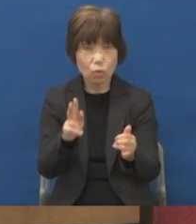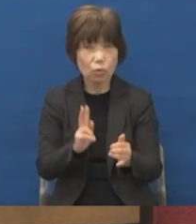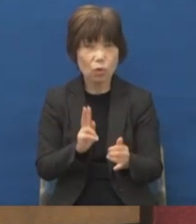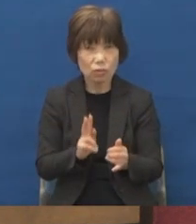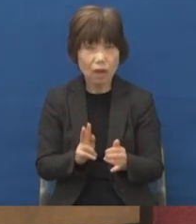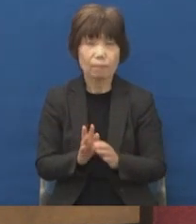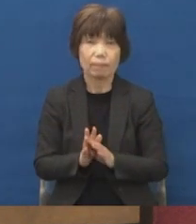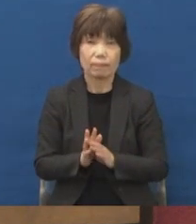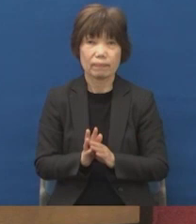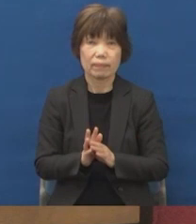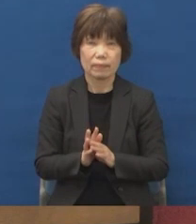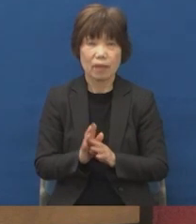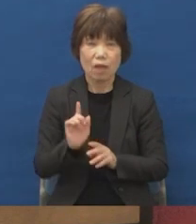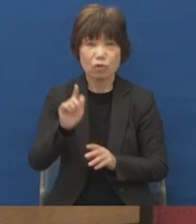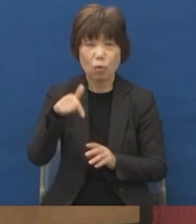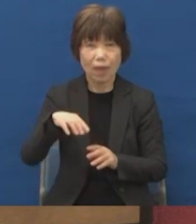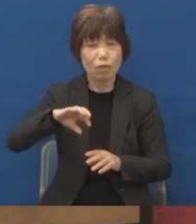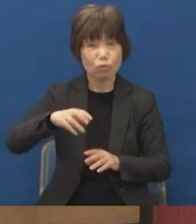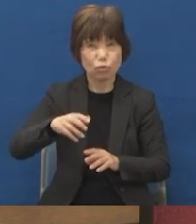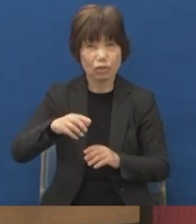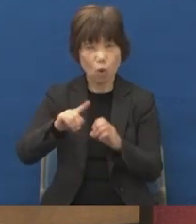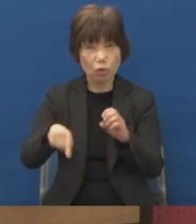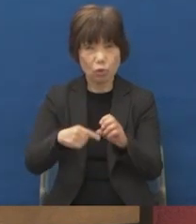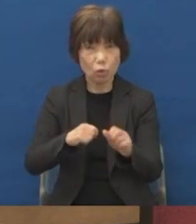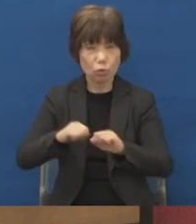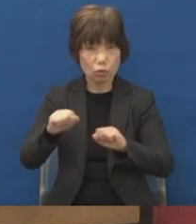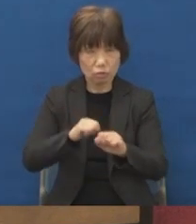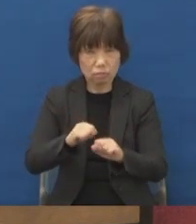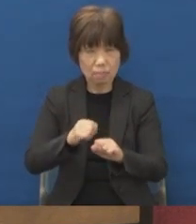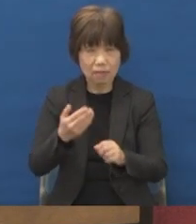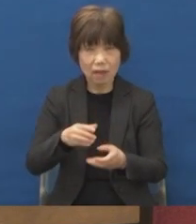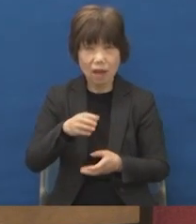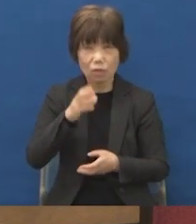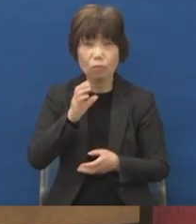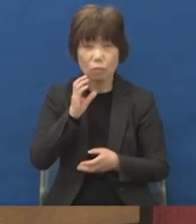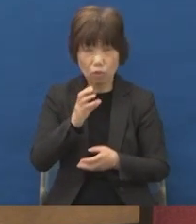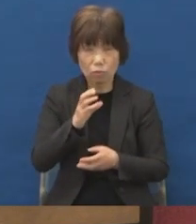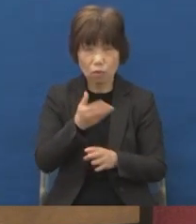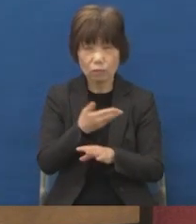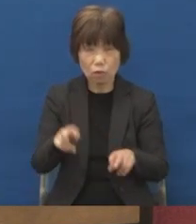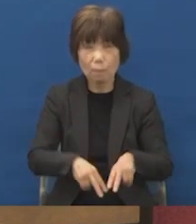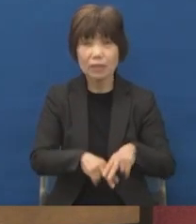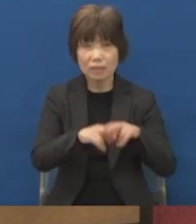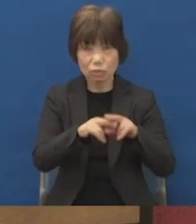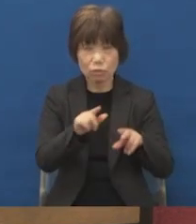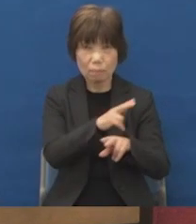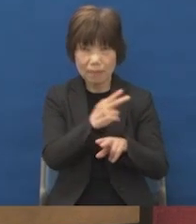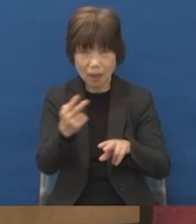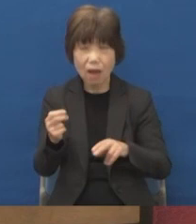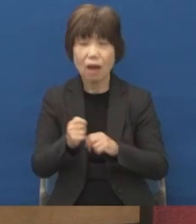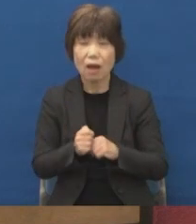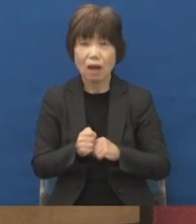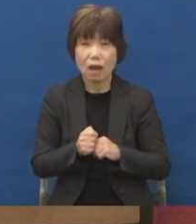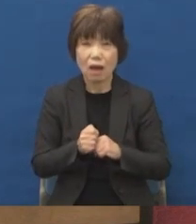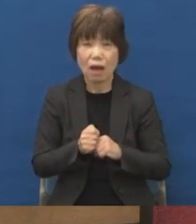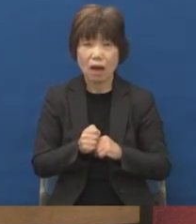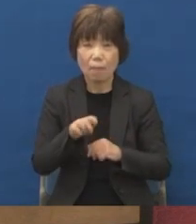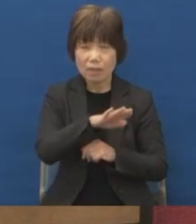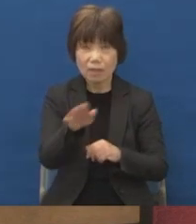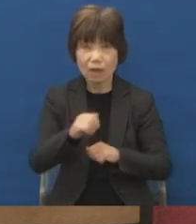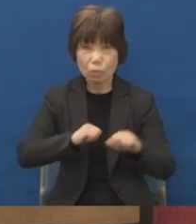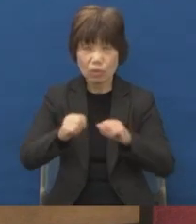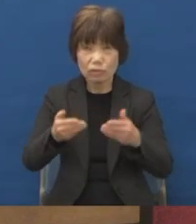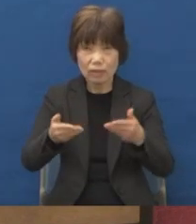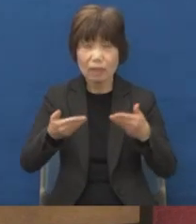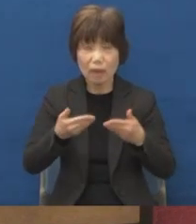した上下水道局の取り組みのほか、飲料水の備蓄をはじめ、市民の皆様に取り組んでいただく災害への備